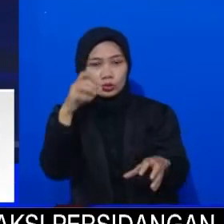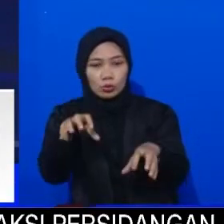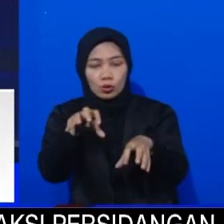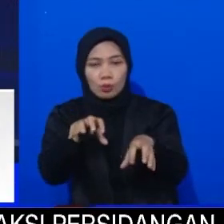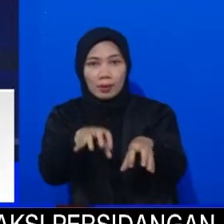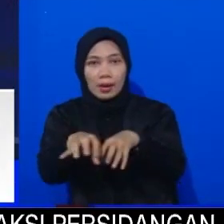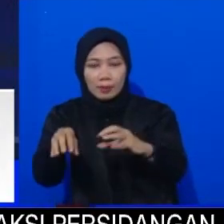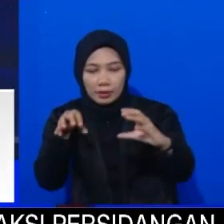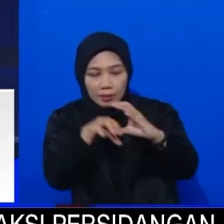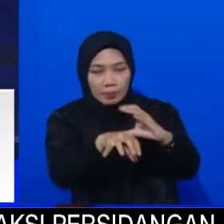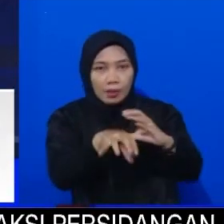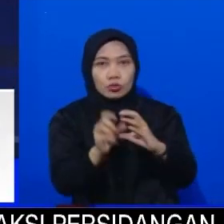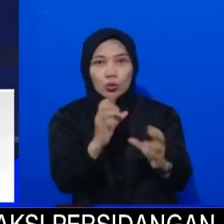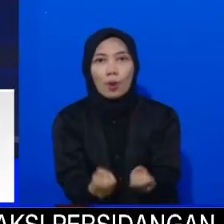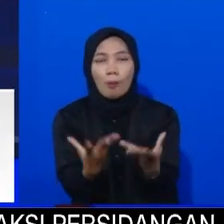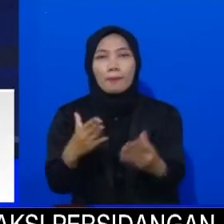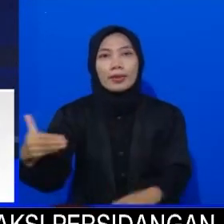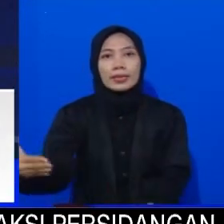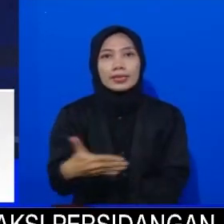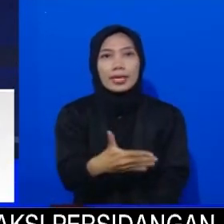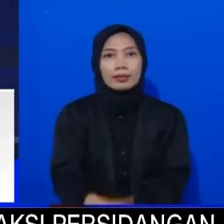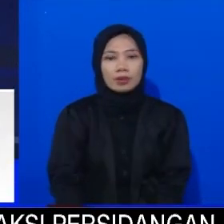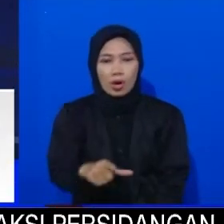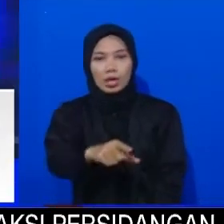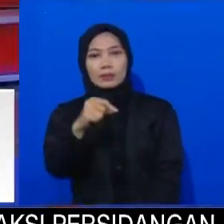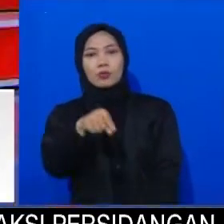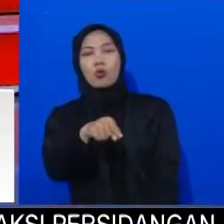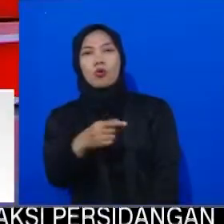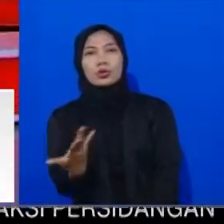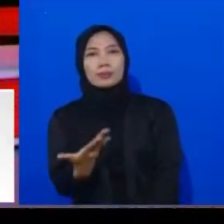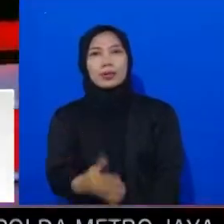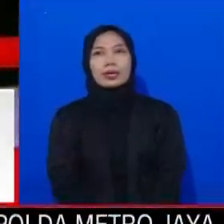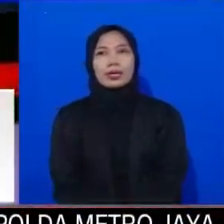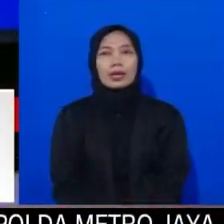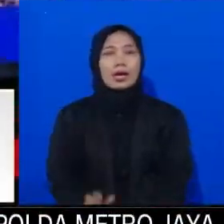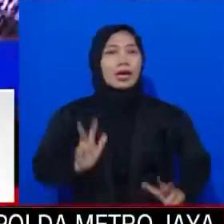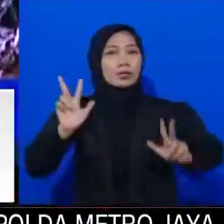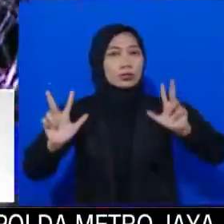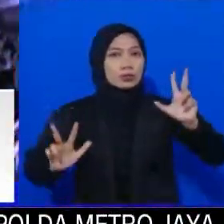ikan ditemukan di Pulau Pemana Besar, Kabupaten Sika, Nusa Tenggara Timur.